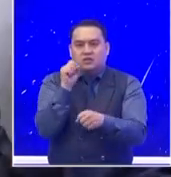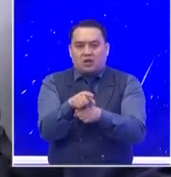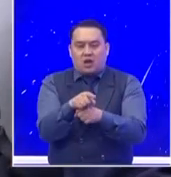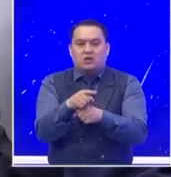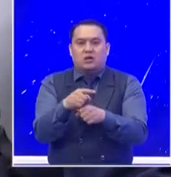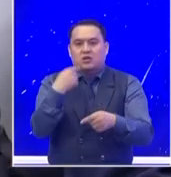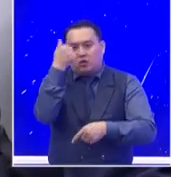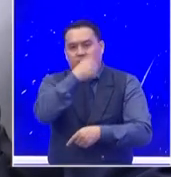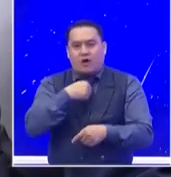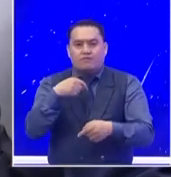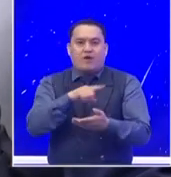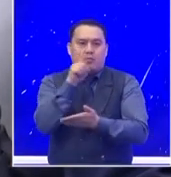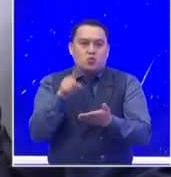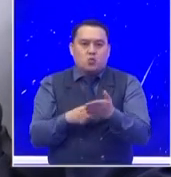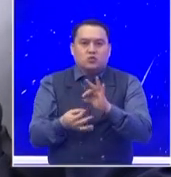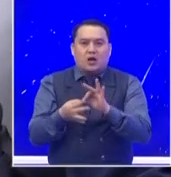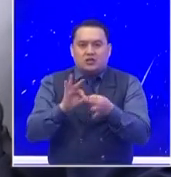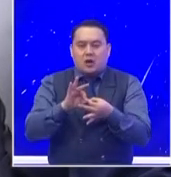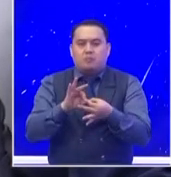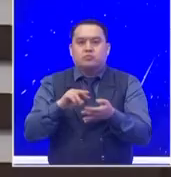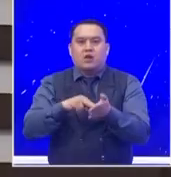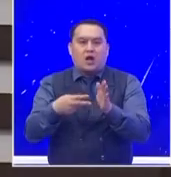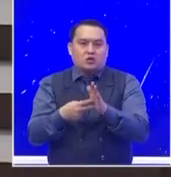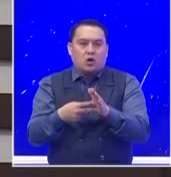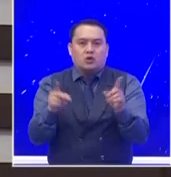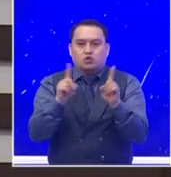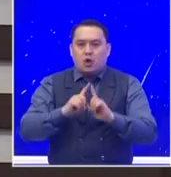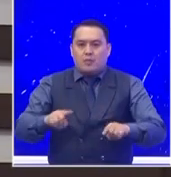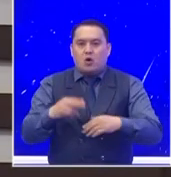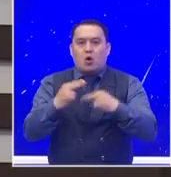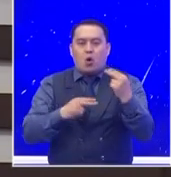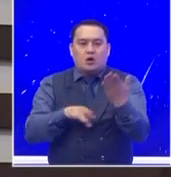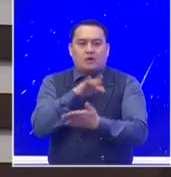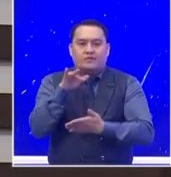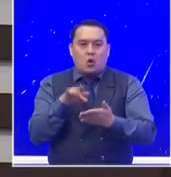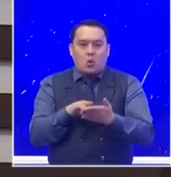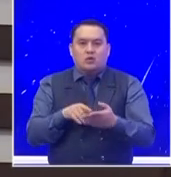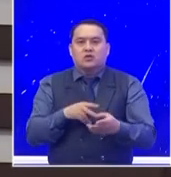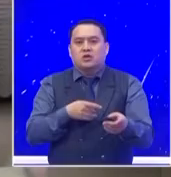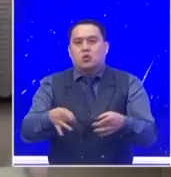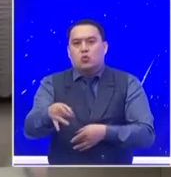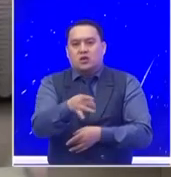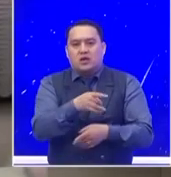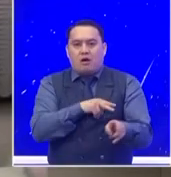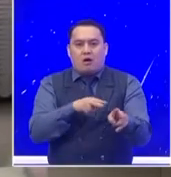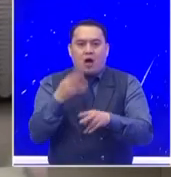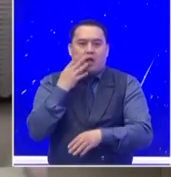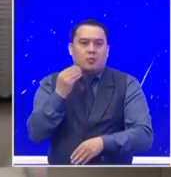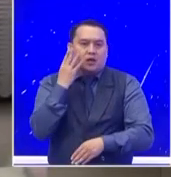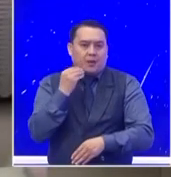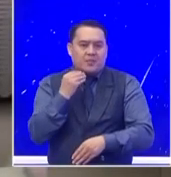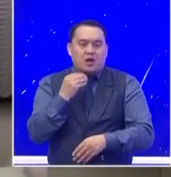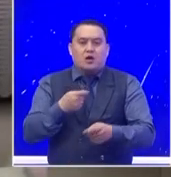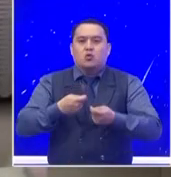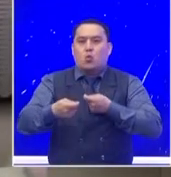текущий год и вопросы по детальной планировке в зоне особого градостроительства, регулирования Алматы. Руководители профильных